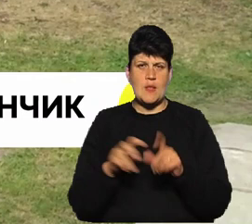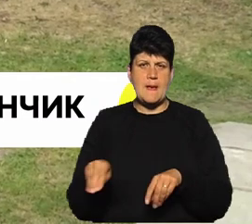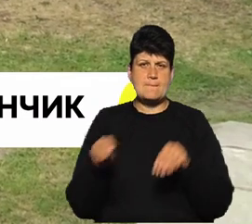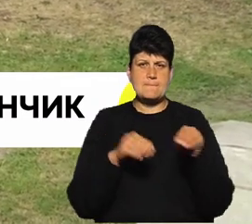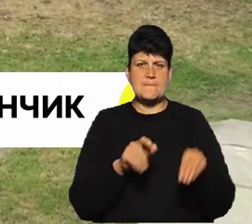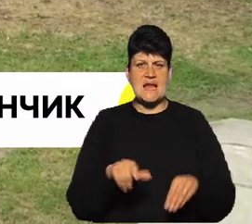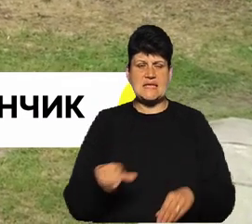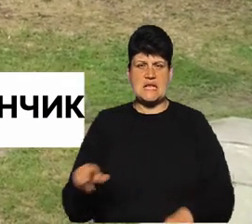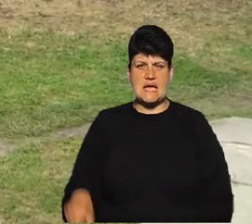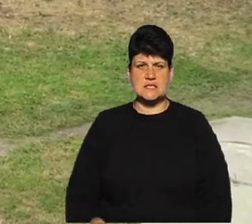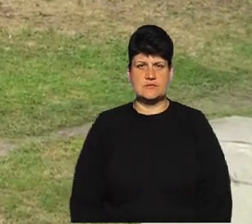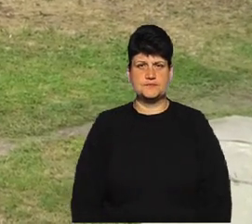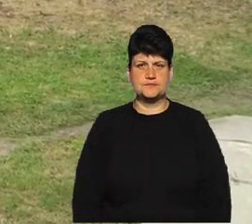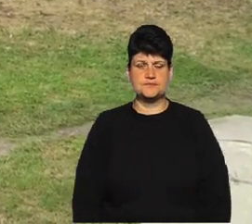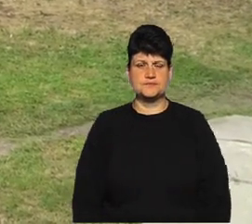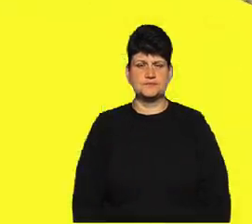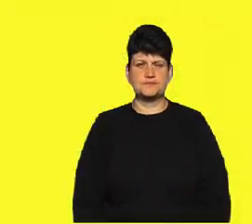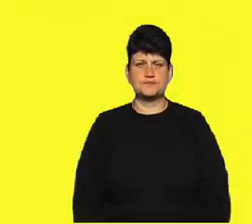на Суспільному, Тернопільщина.